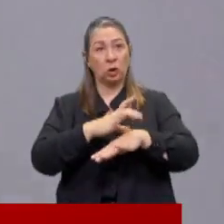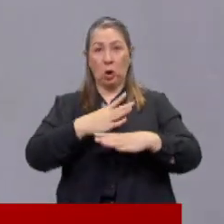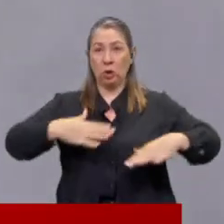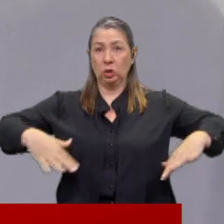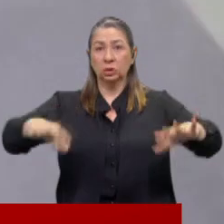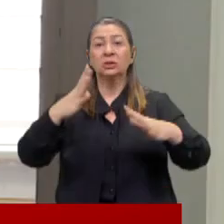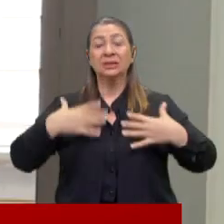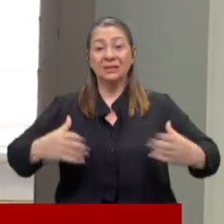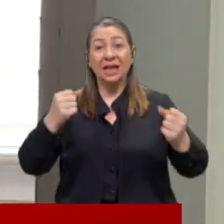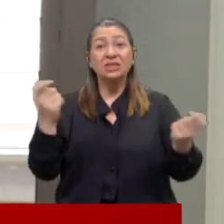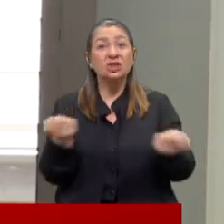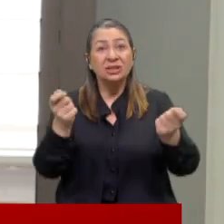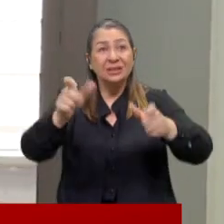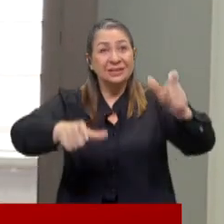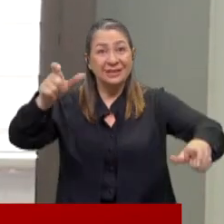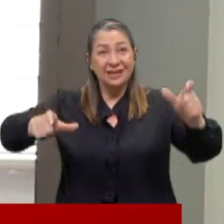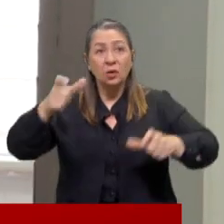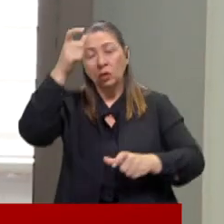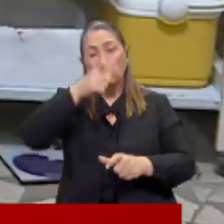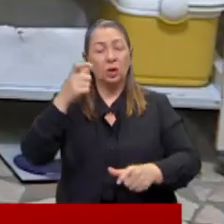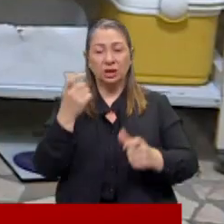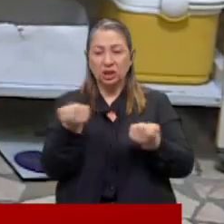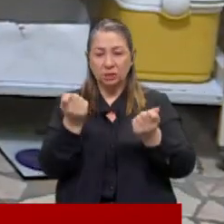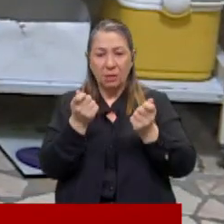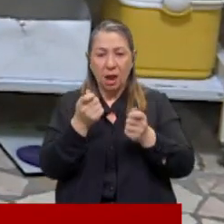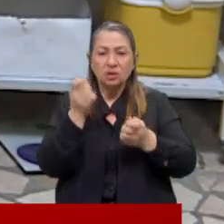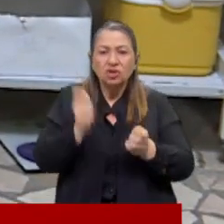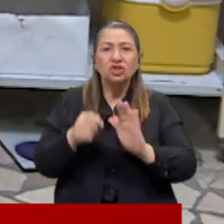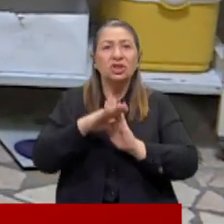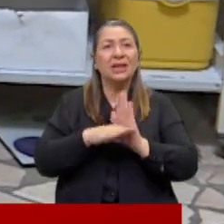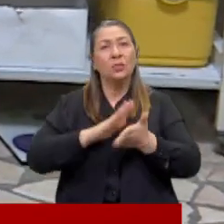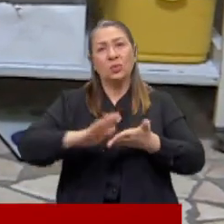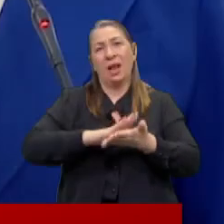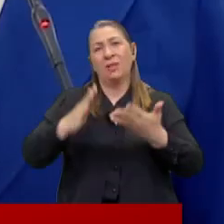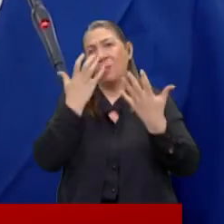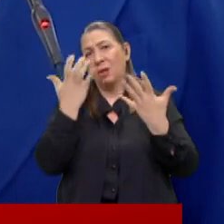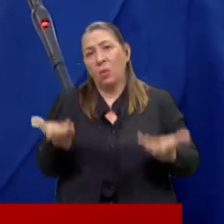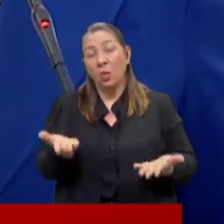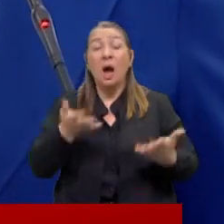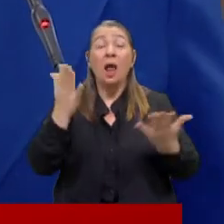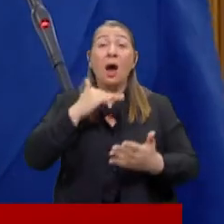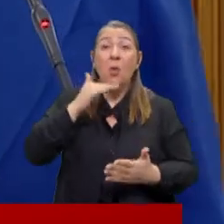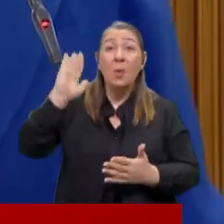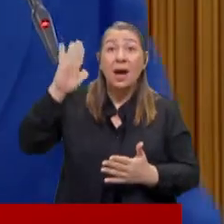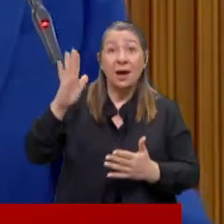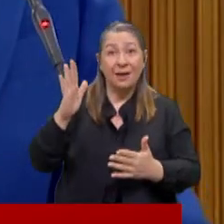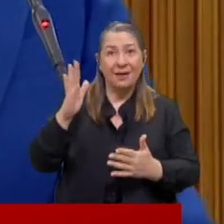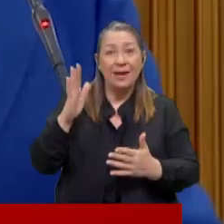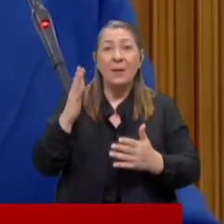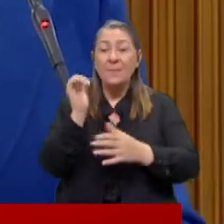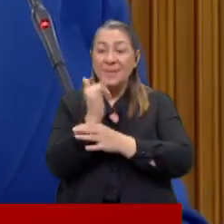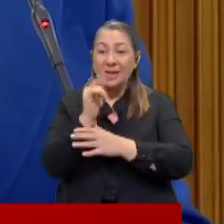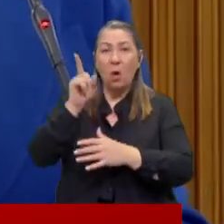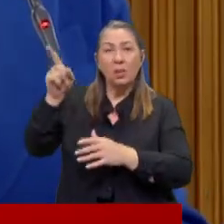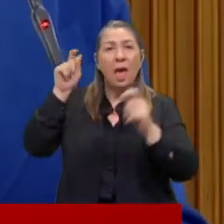üzere tüm sağlık çalışanları Türkiye'deki çalışma koşullarının iyileştirilmesini bekliyor. Halen yurt dışına göç edip